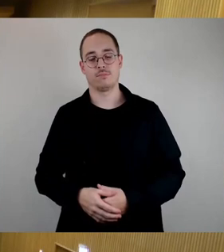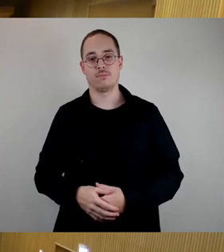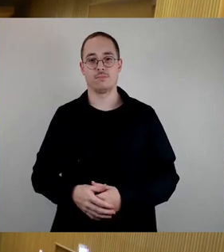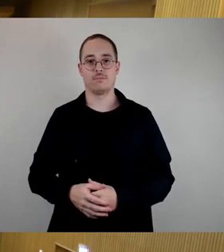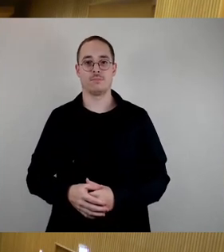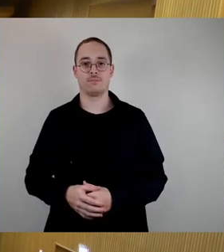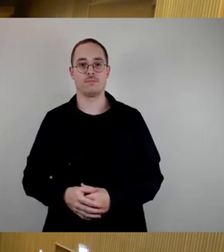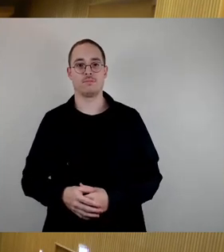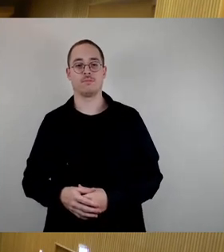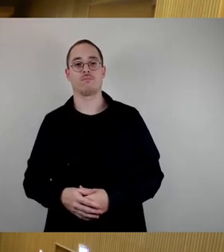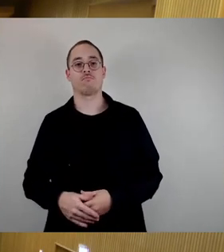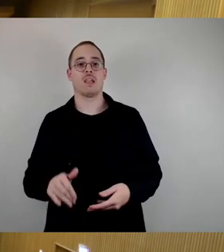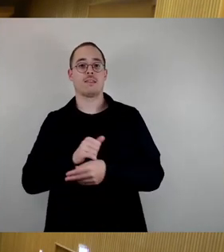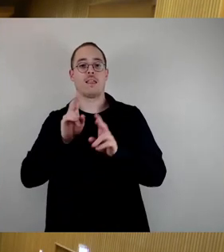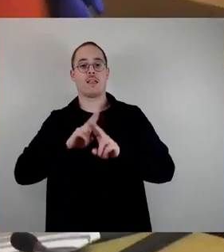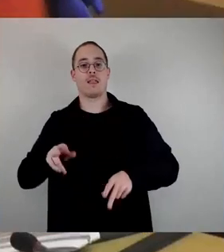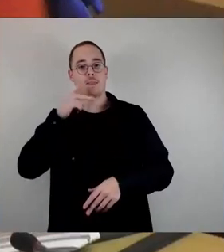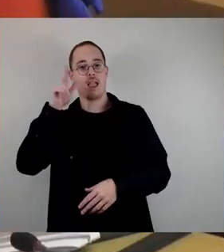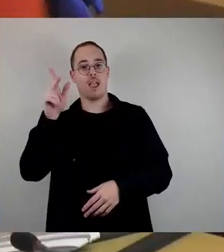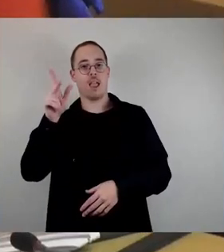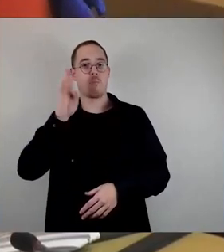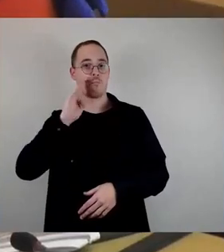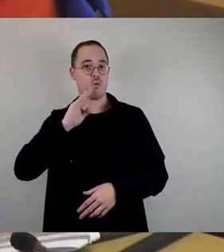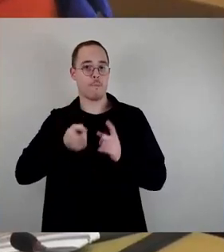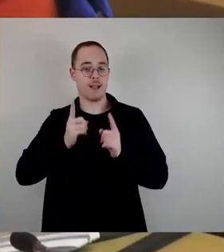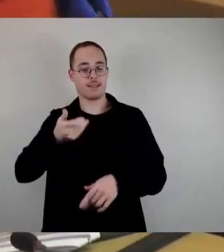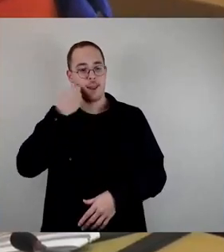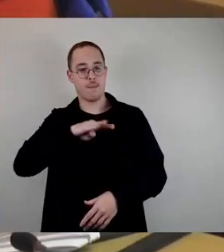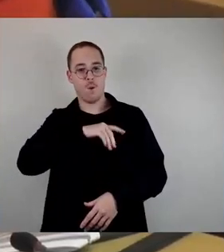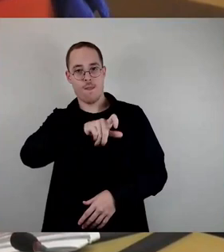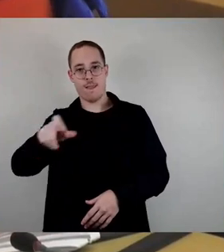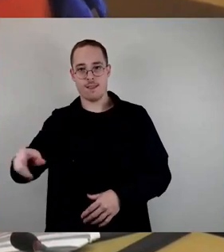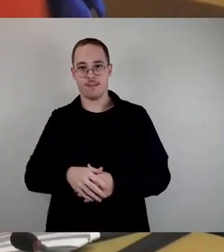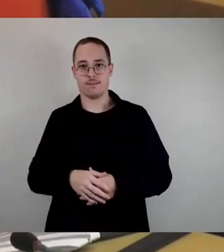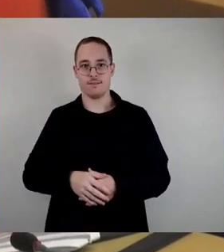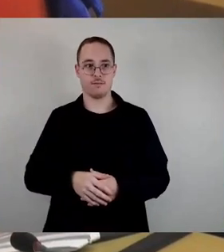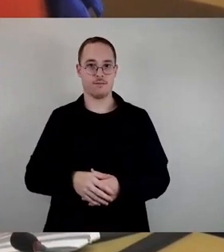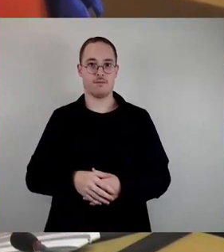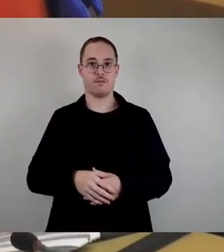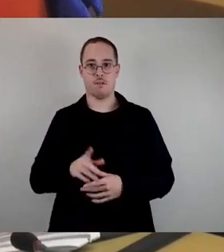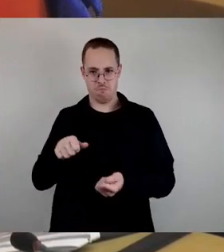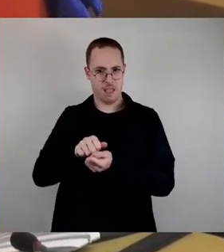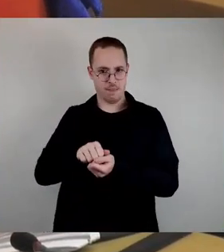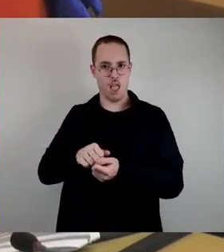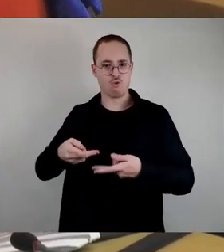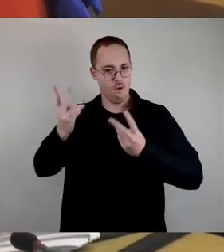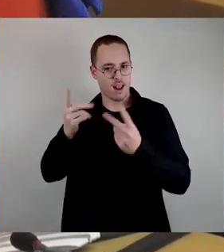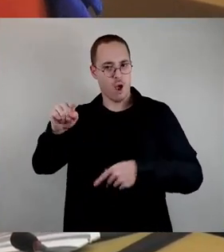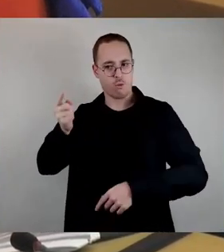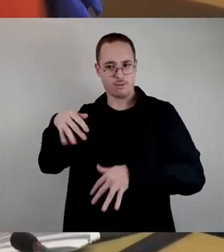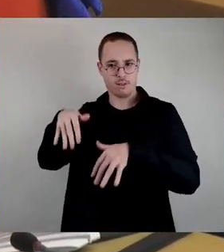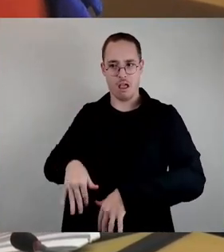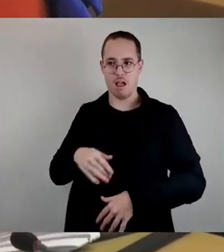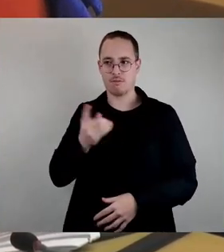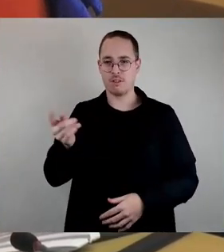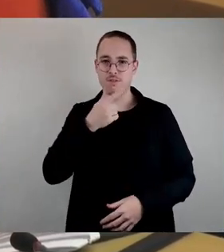Sehr geehrter Herr Bürgermeister, liebe Kolleginnen und Kollegen, bevor hier irgendwelche Gerüchte, es ist ja auch Presse und Öffentlichkeit im Raum, entstehen, weil hier immer von